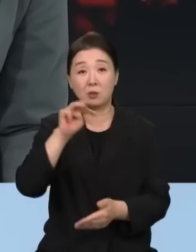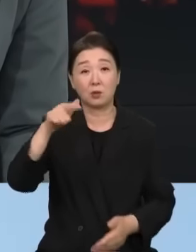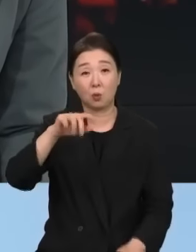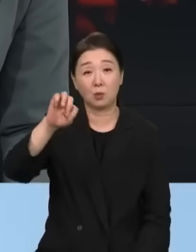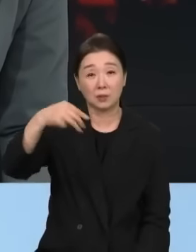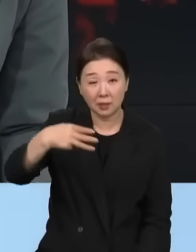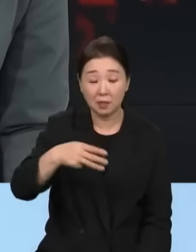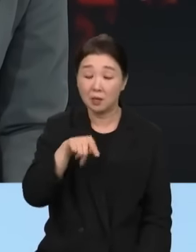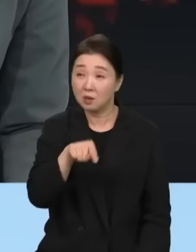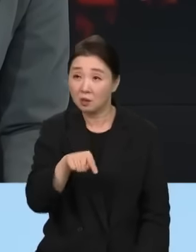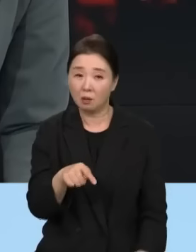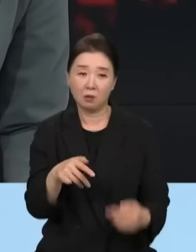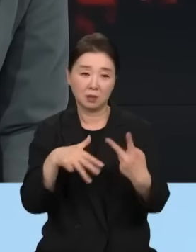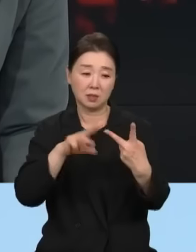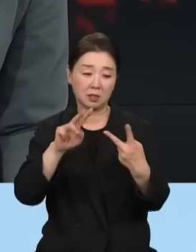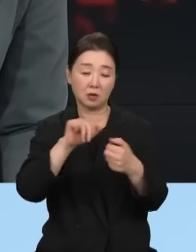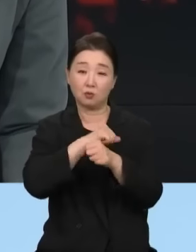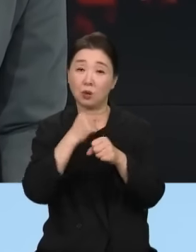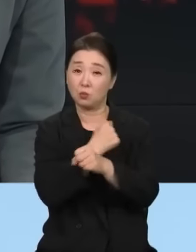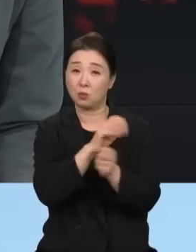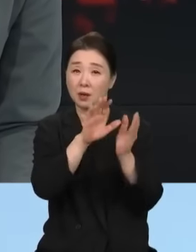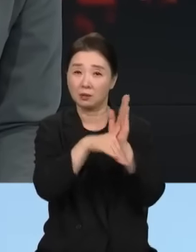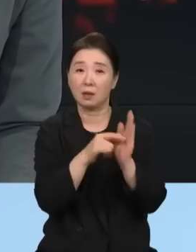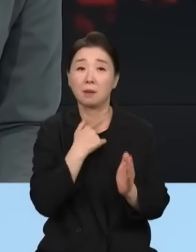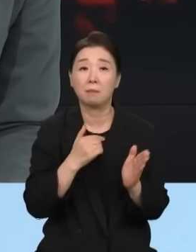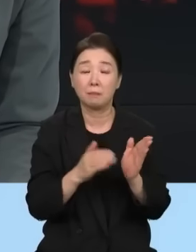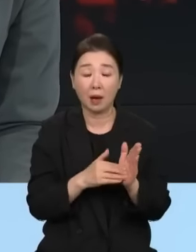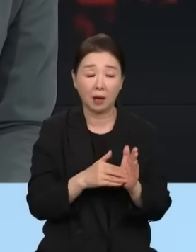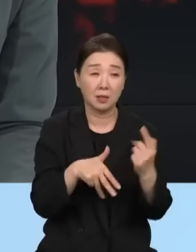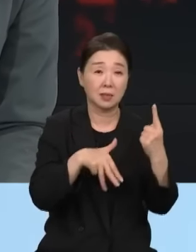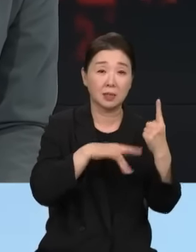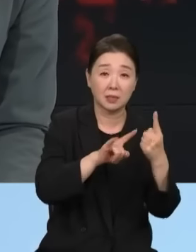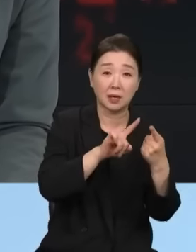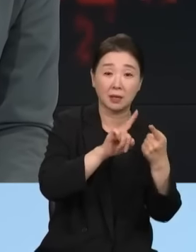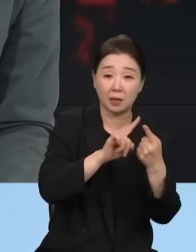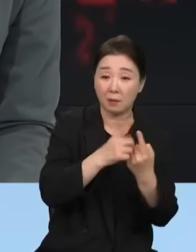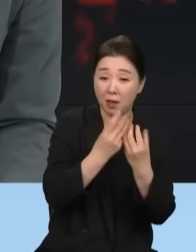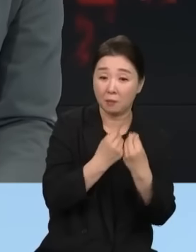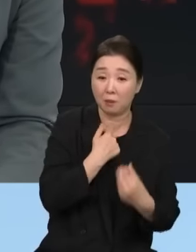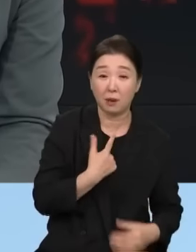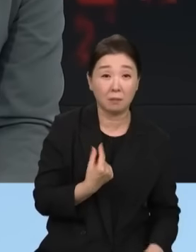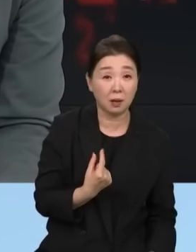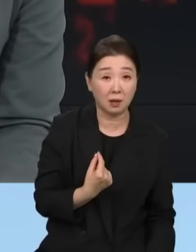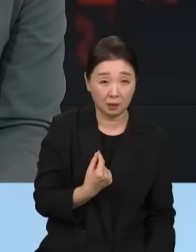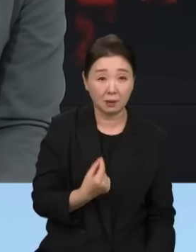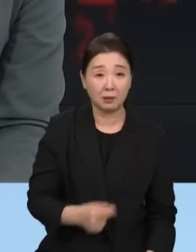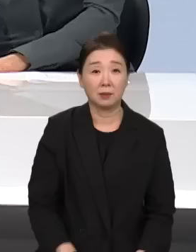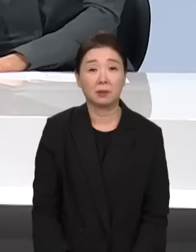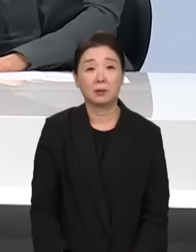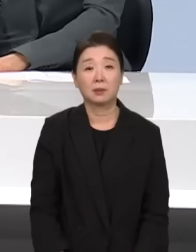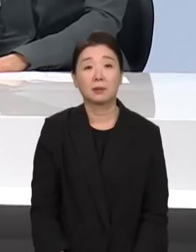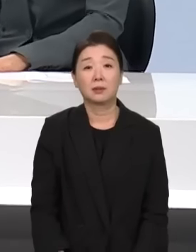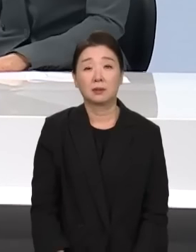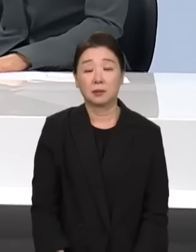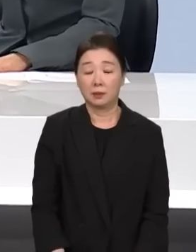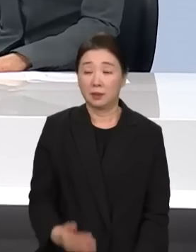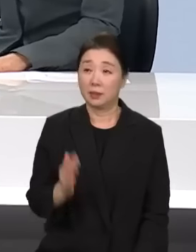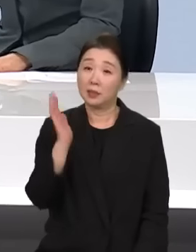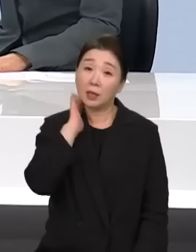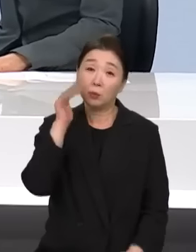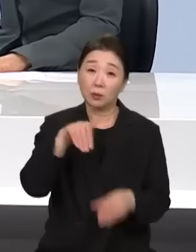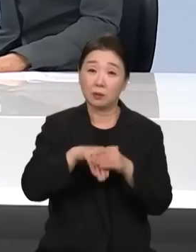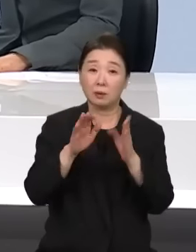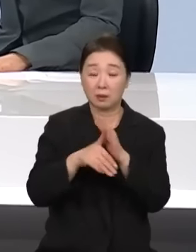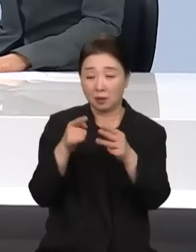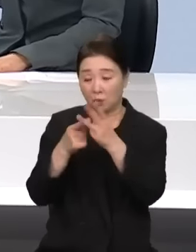조작시기 때 일이잖아요 근데 그동안 나온 해명은 1차 시기에 대한 것만 있는 것 아닙니까네 맞습니다 실제로 지난 대선 때